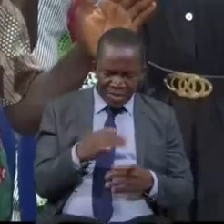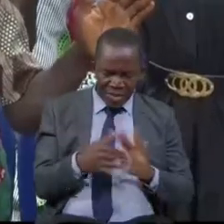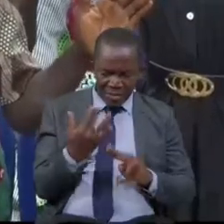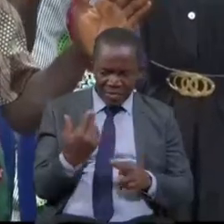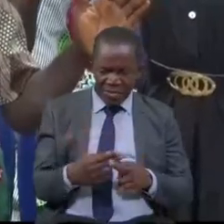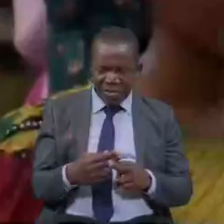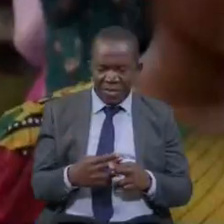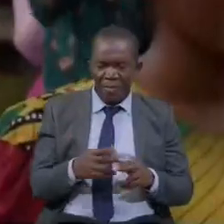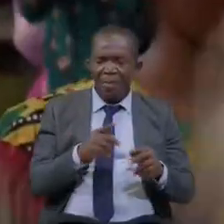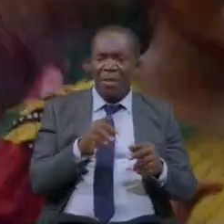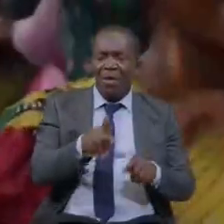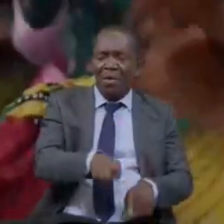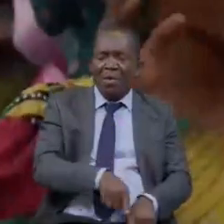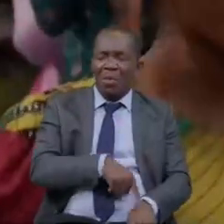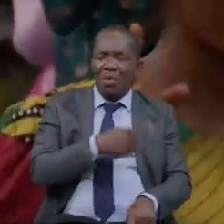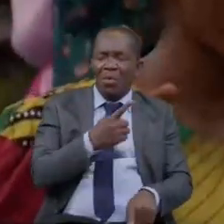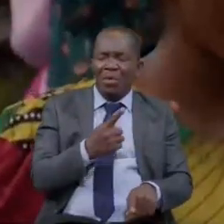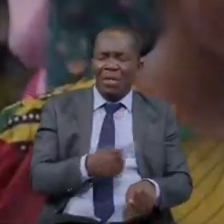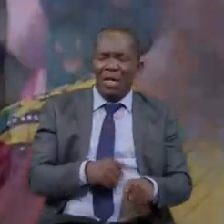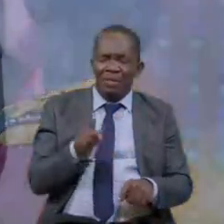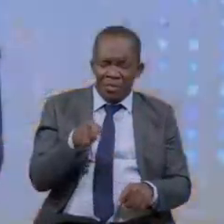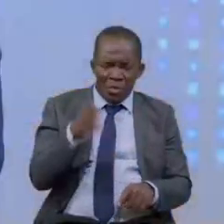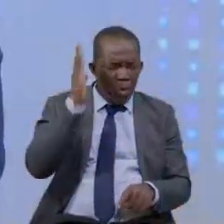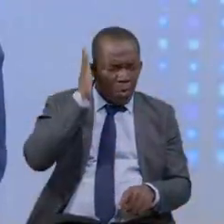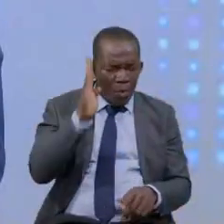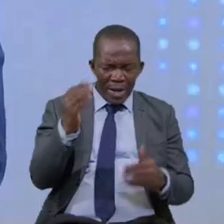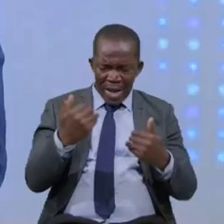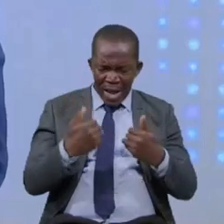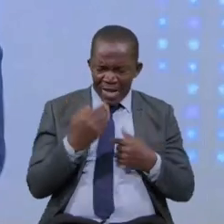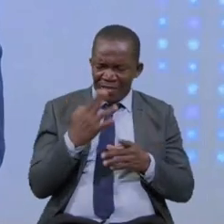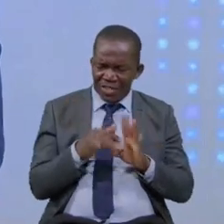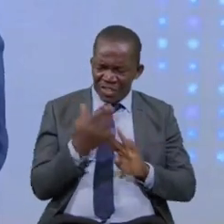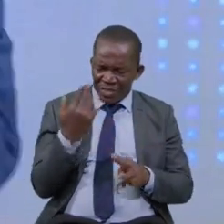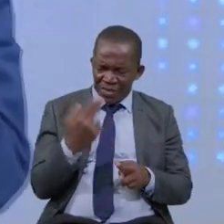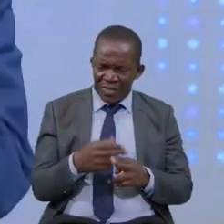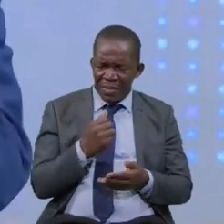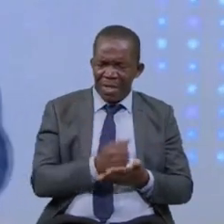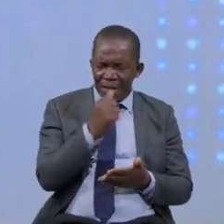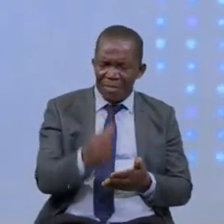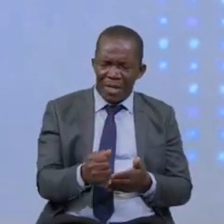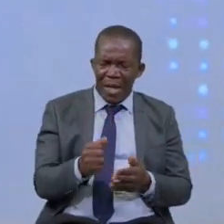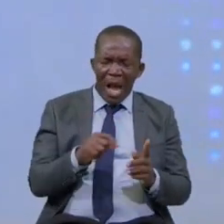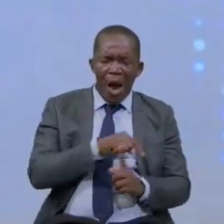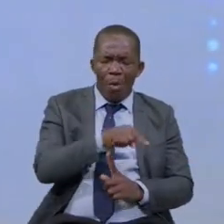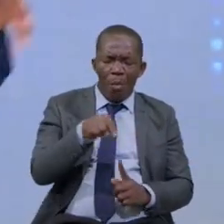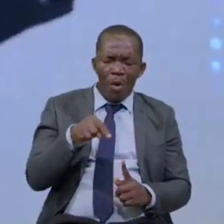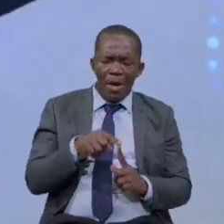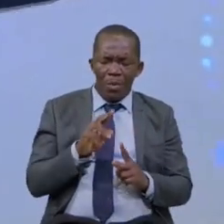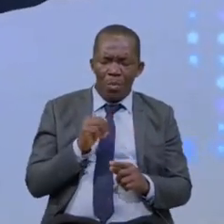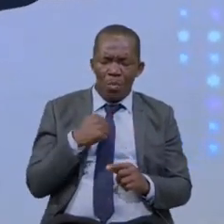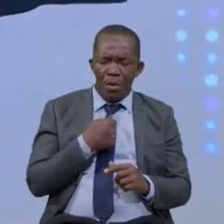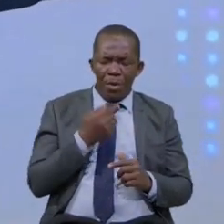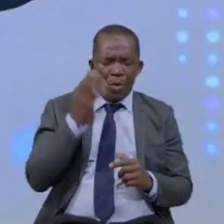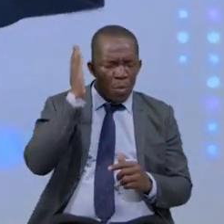Longévité, tu l'auras. Et quand nous reviendrons encore en ce lieu Alpha